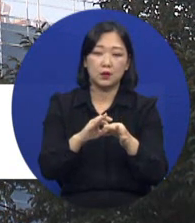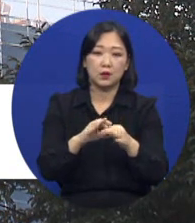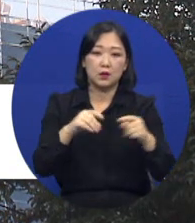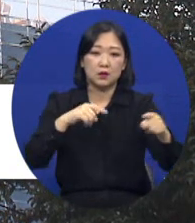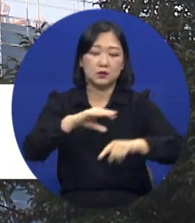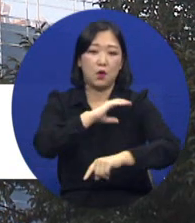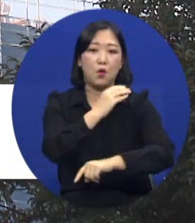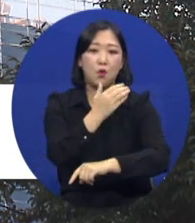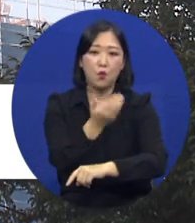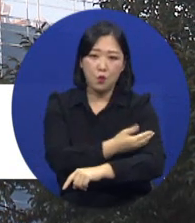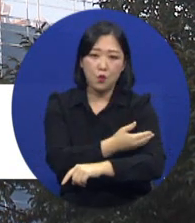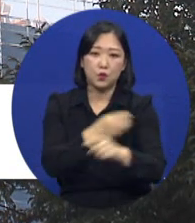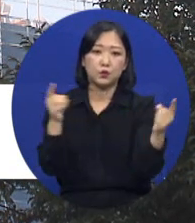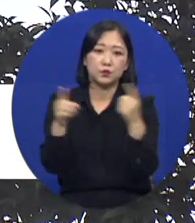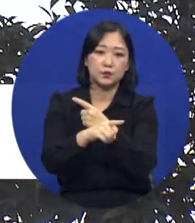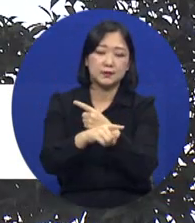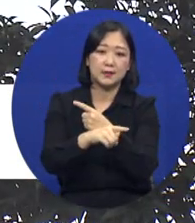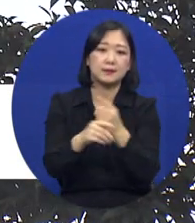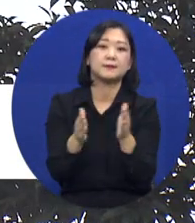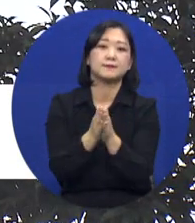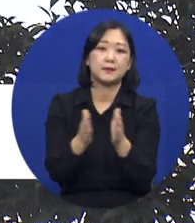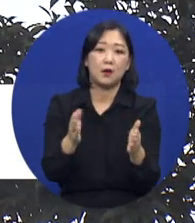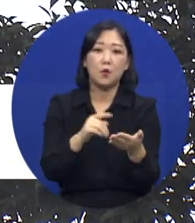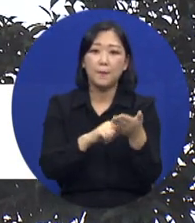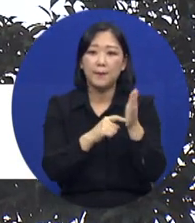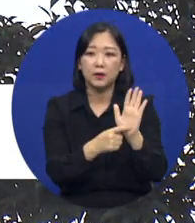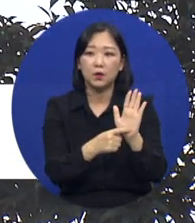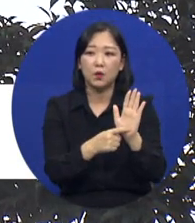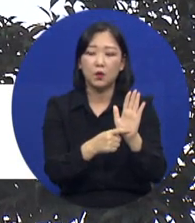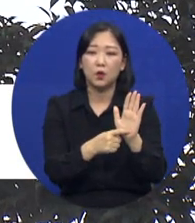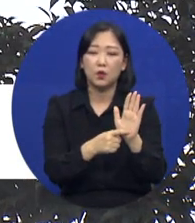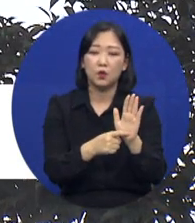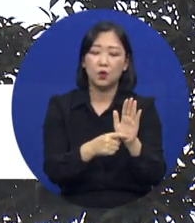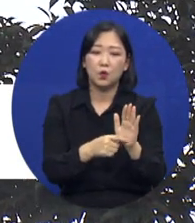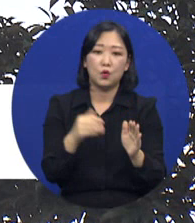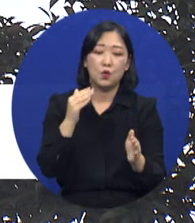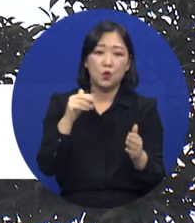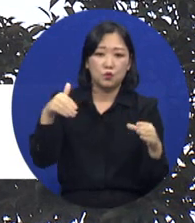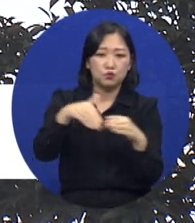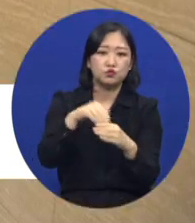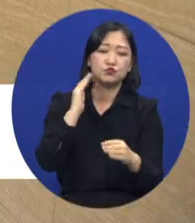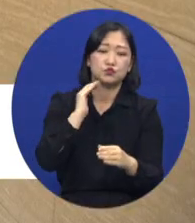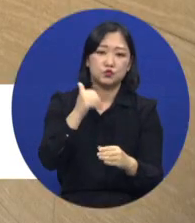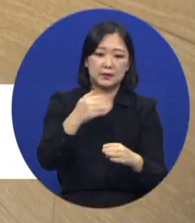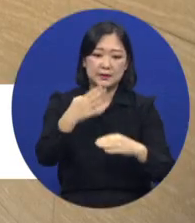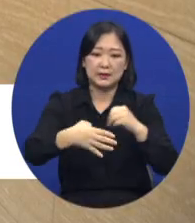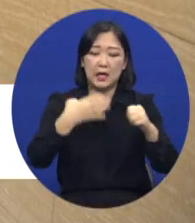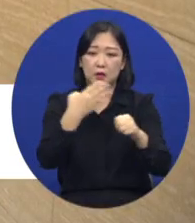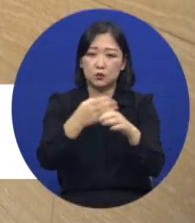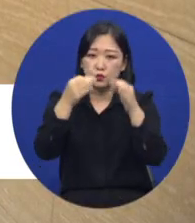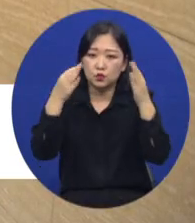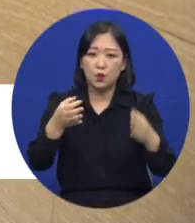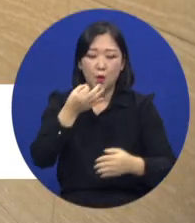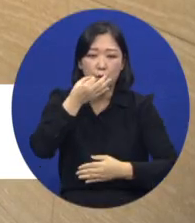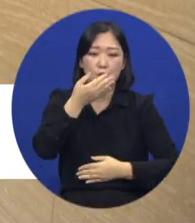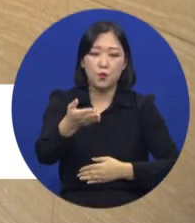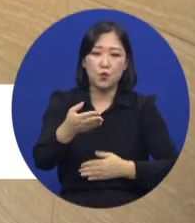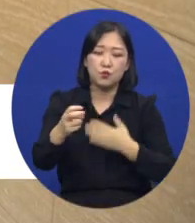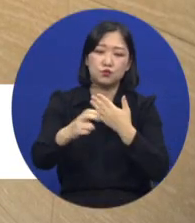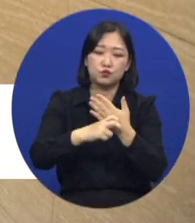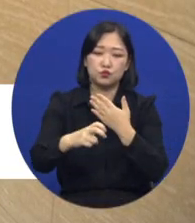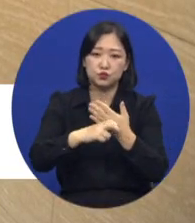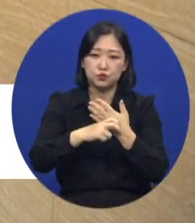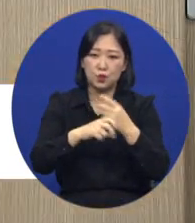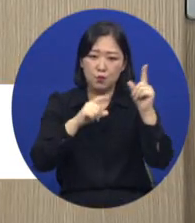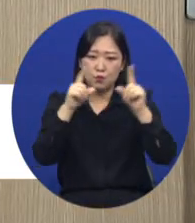발판을 마련하겠다고 밝혔습니다. 허양진 위원장은 문재인 정권이 지난 4년간 보여준 불공정하고